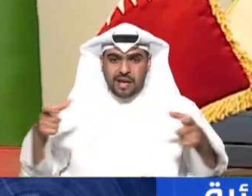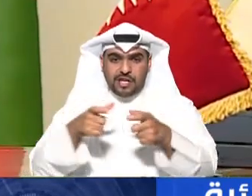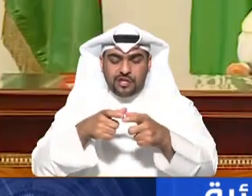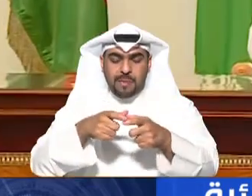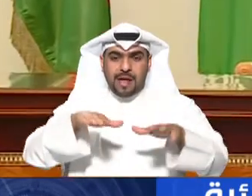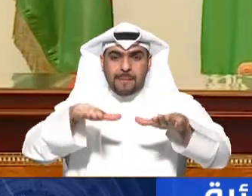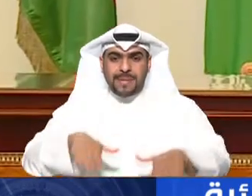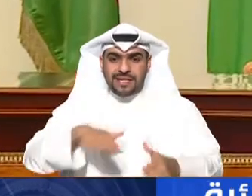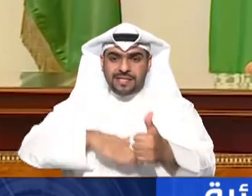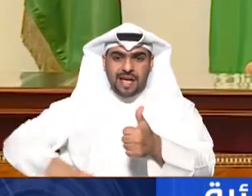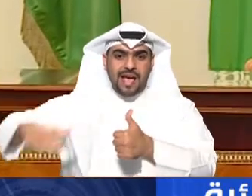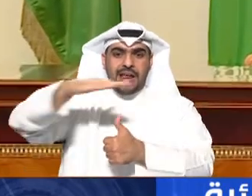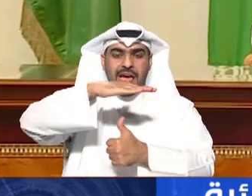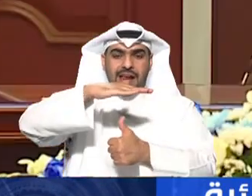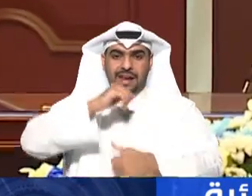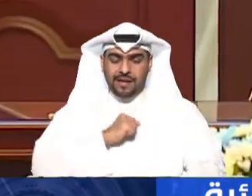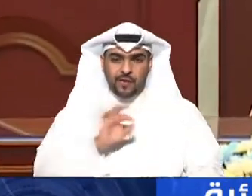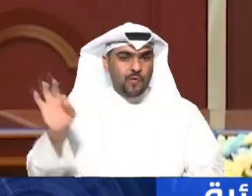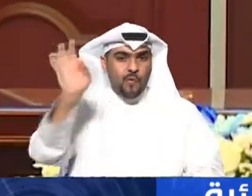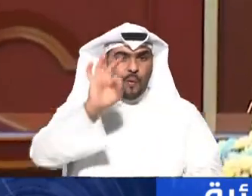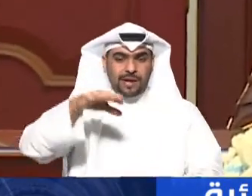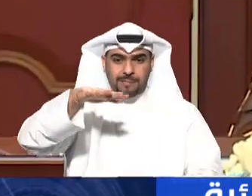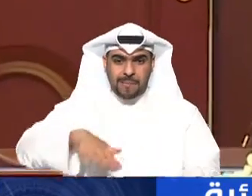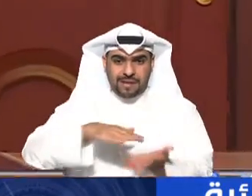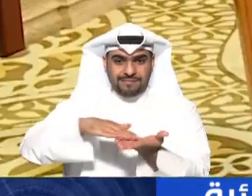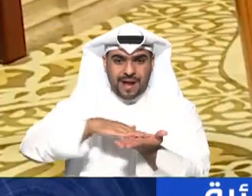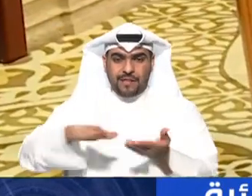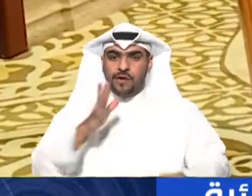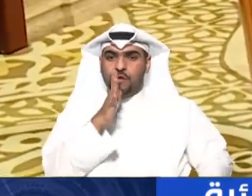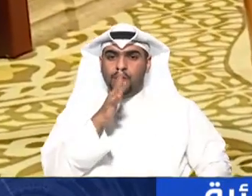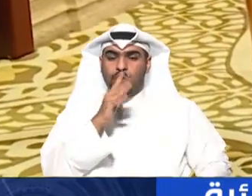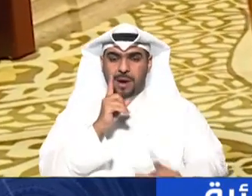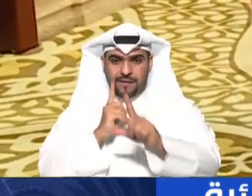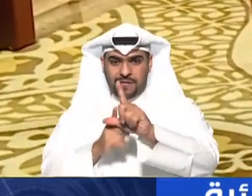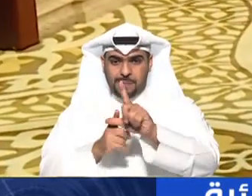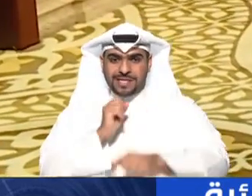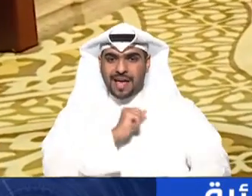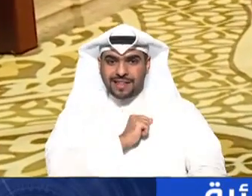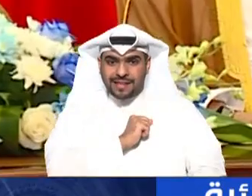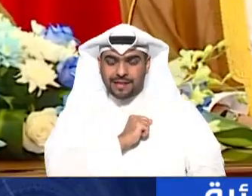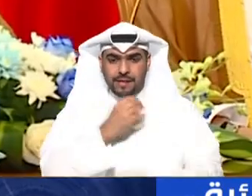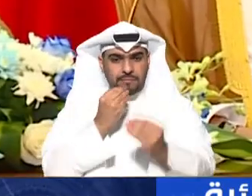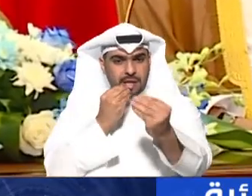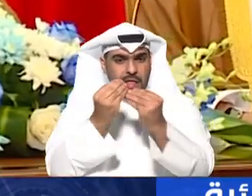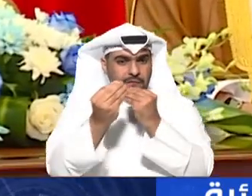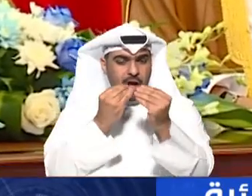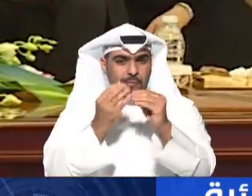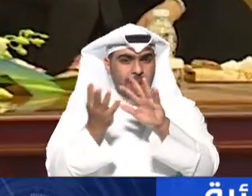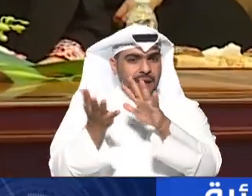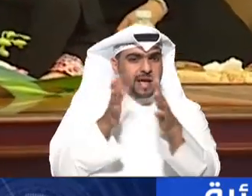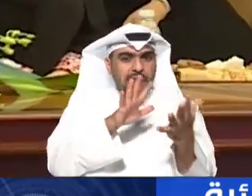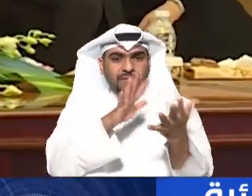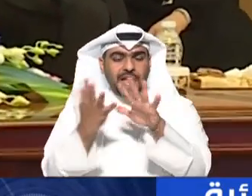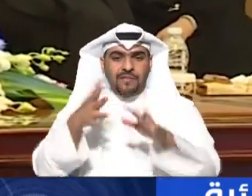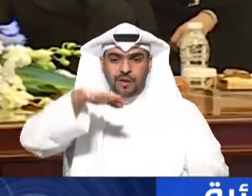لدول الخليج العربية بالعاصمة العمانية مسقط. ناقش الاجتماع جملة من القضايا البيئية والتي تهم دول المجلس فيما